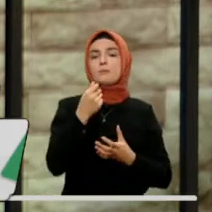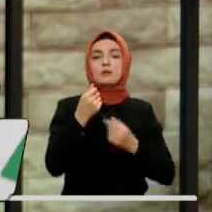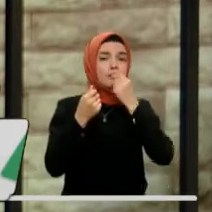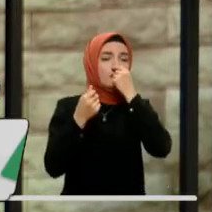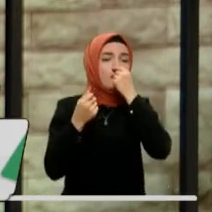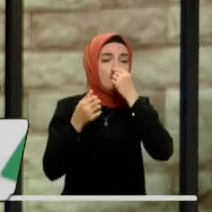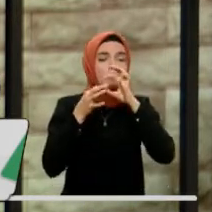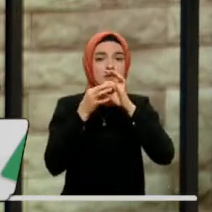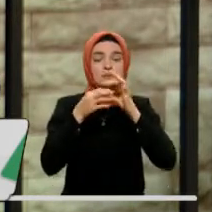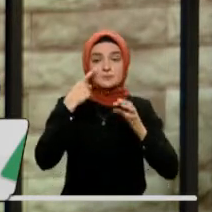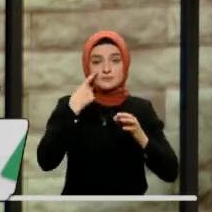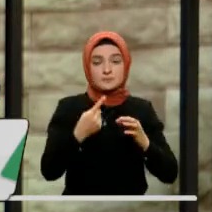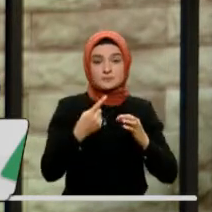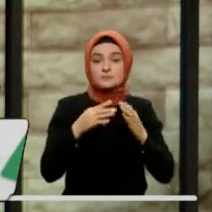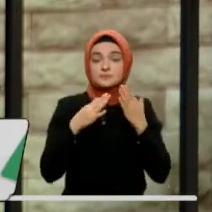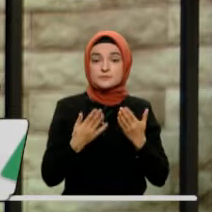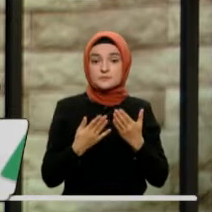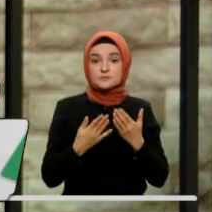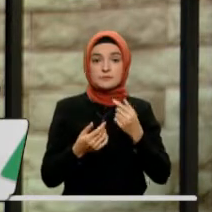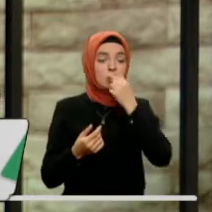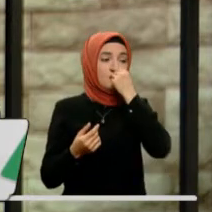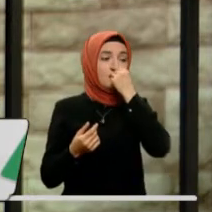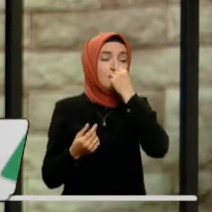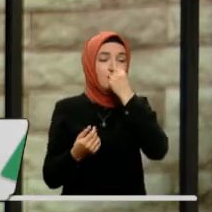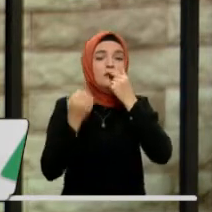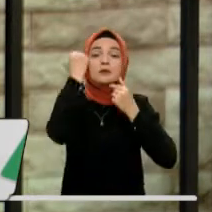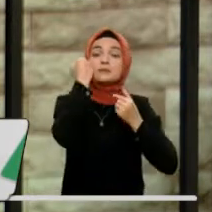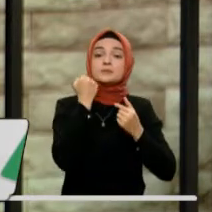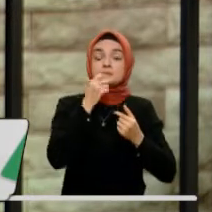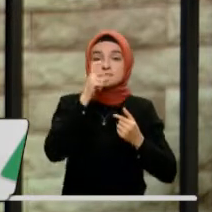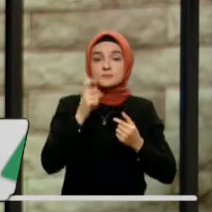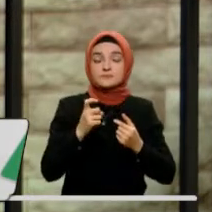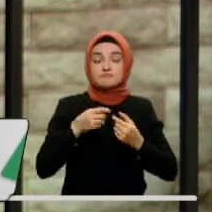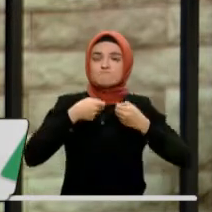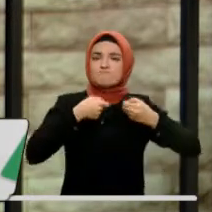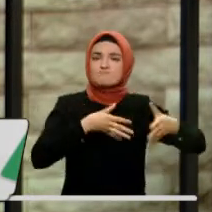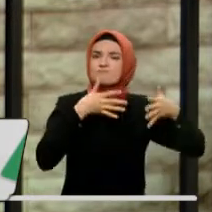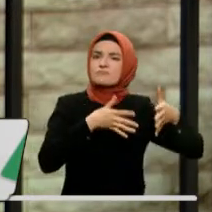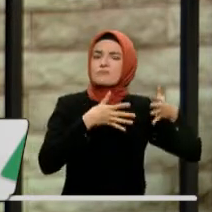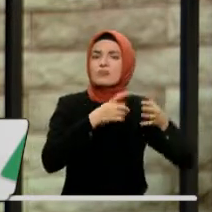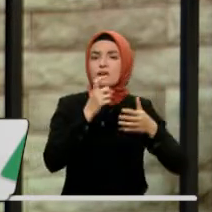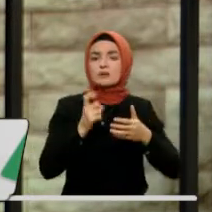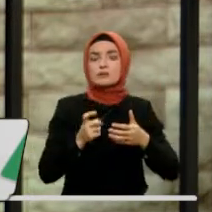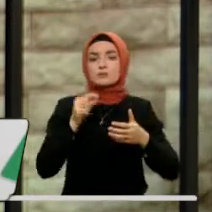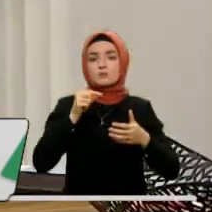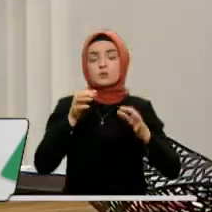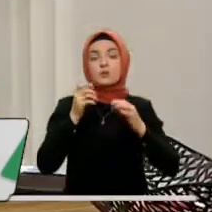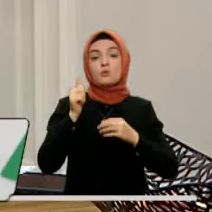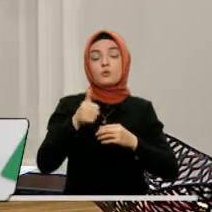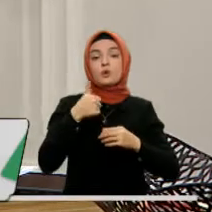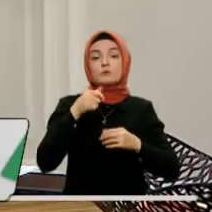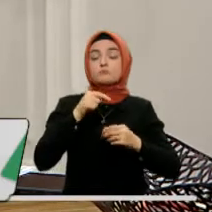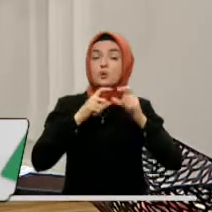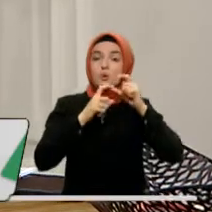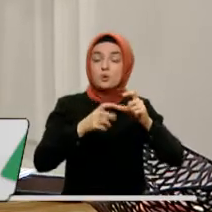bakış değeri nasıl? Cimri mi? Müsrif mi? Bunlar da çok önemli. Evet, hocam yani. Mesela bunu da sormak istiyordum.